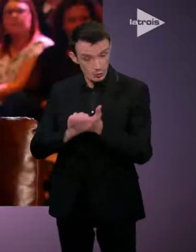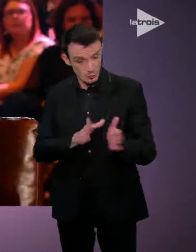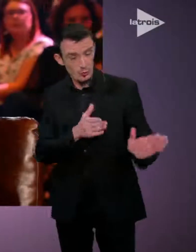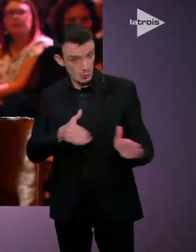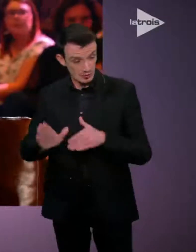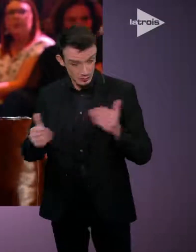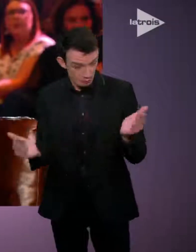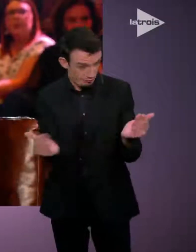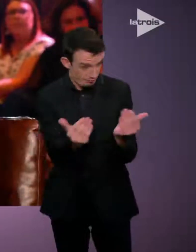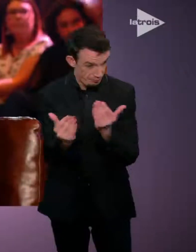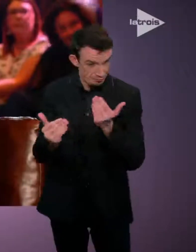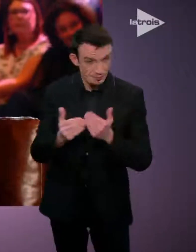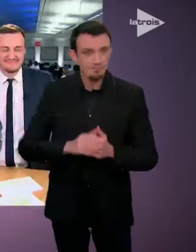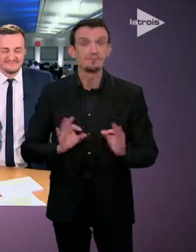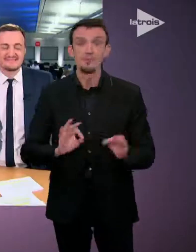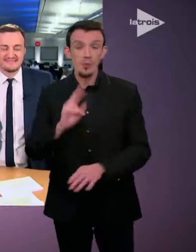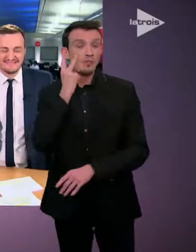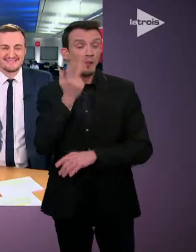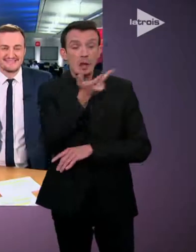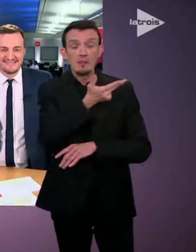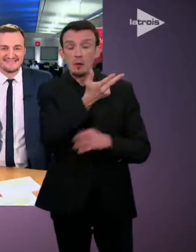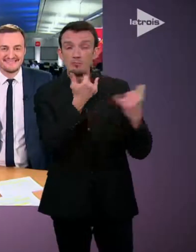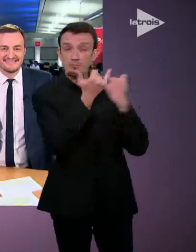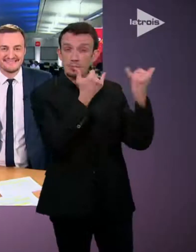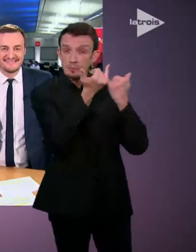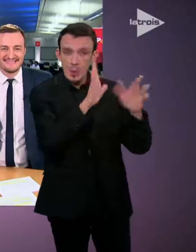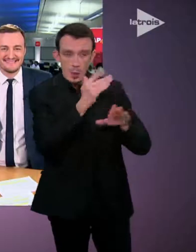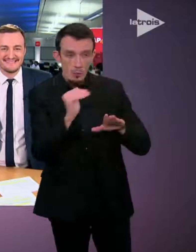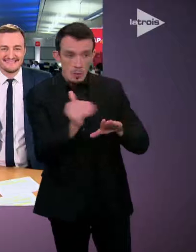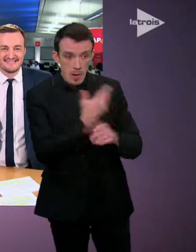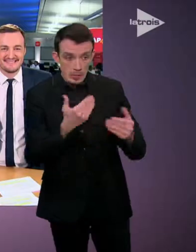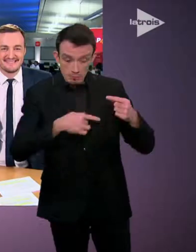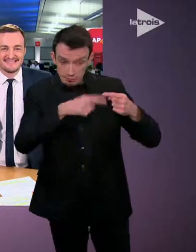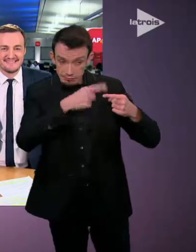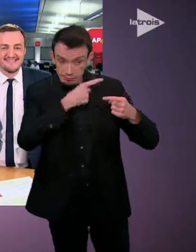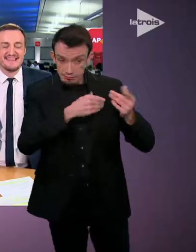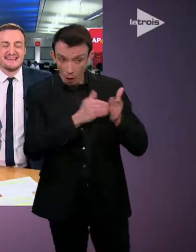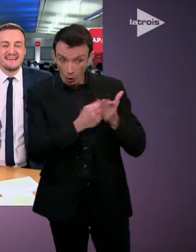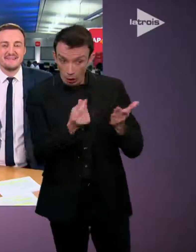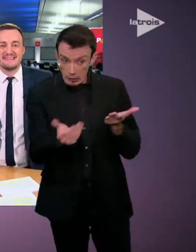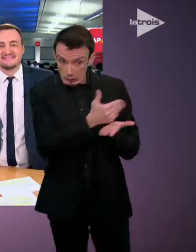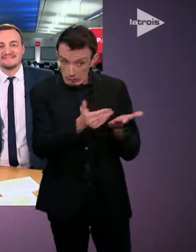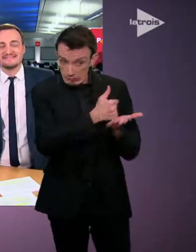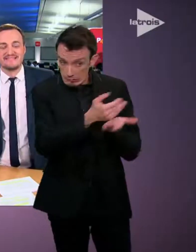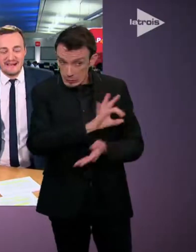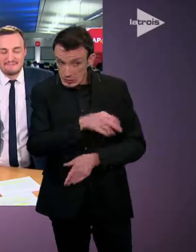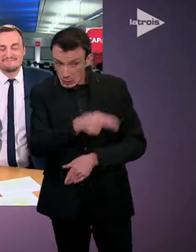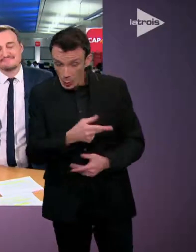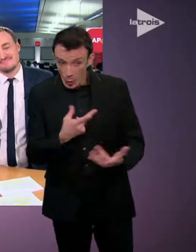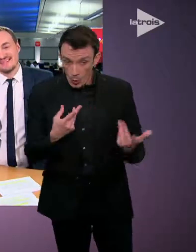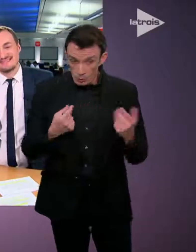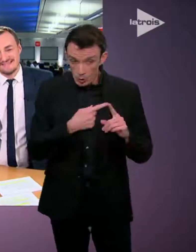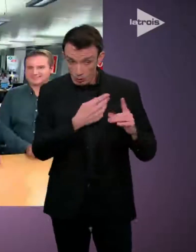se connecte à une allo, parce qu'on veut savoir... Si vous aussi, là, de ce côté-là, ça s'active, oui. Si vous partagez notre